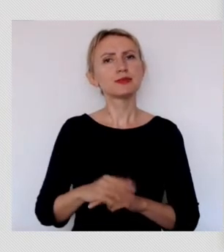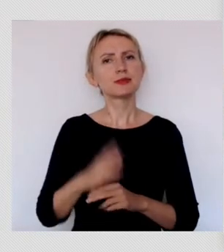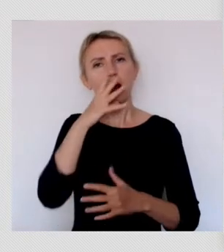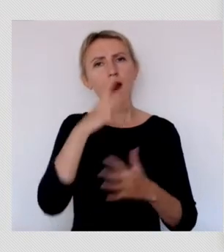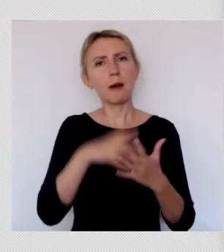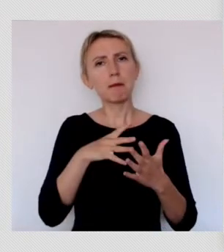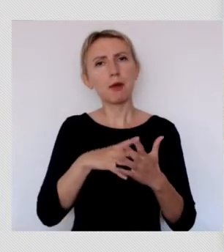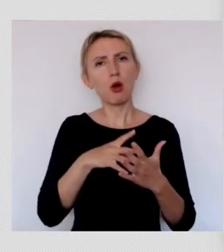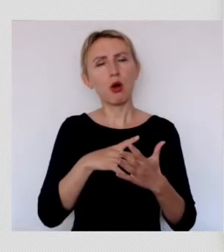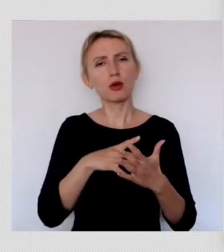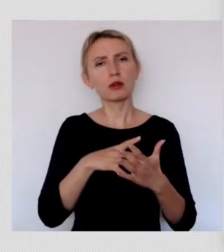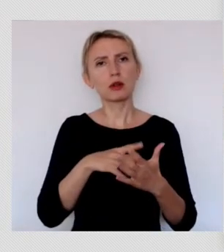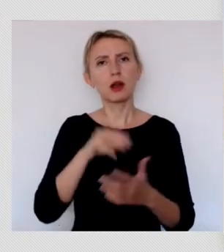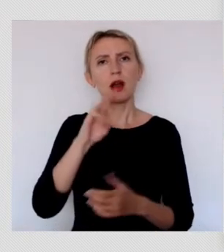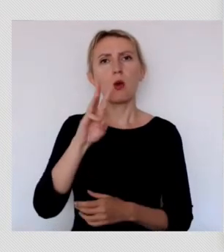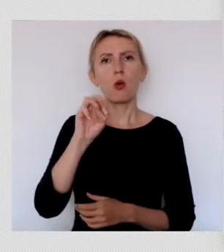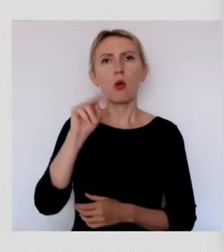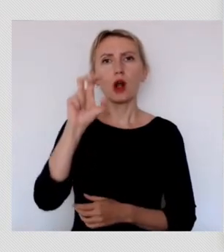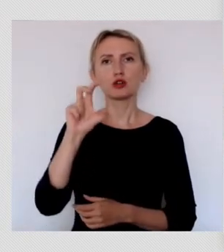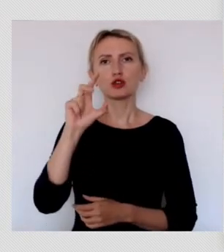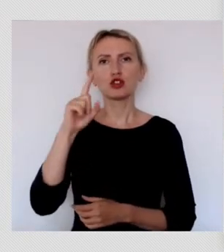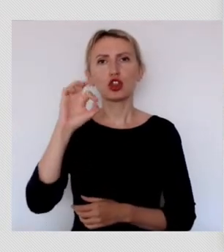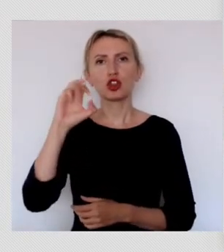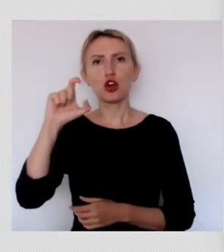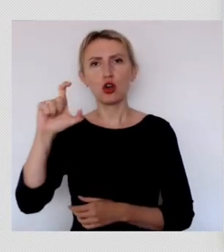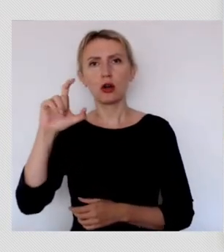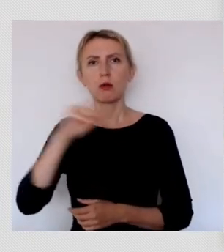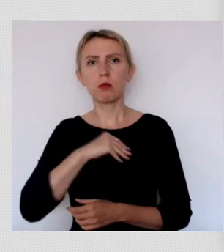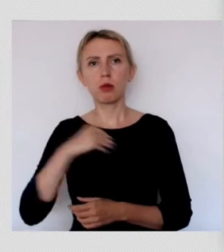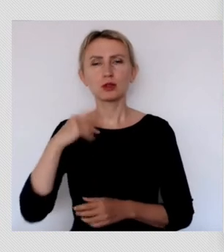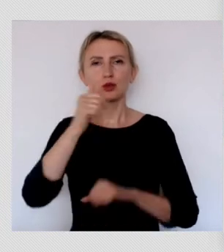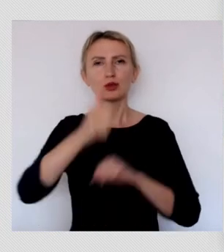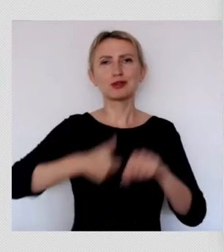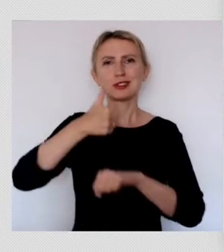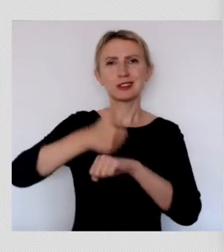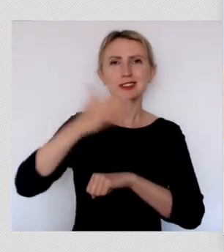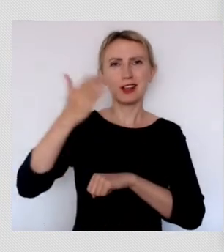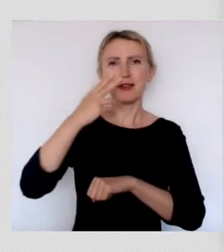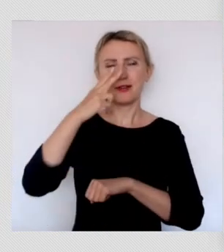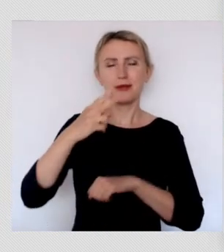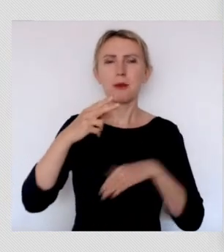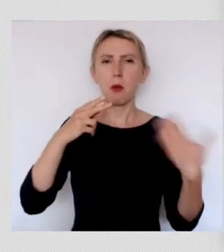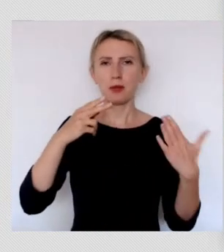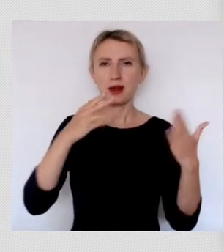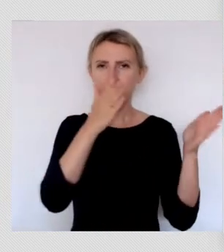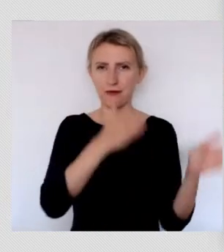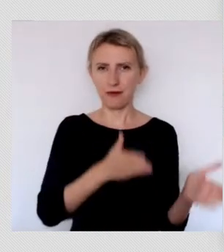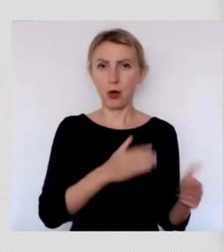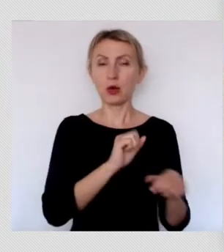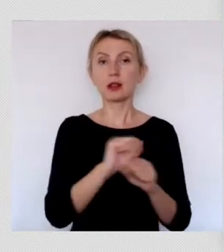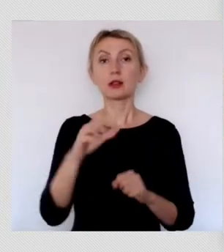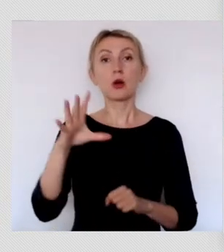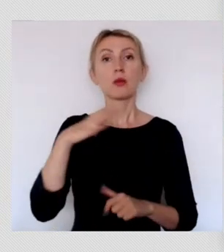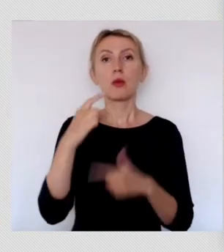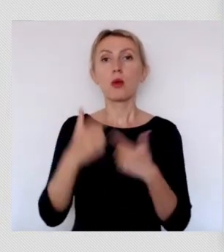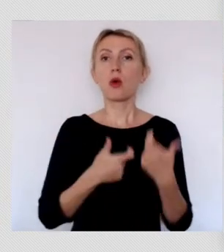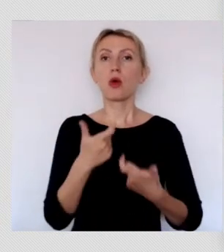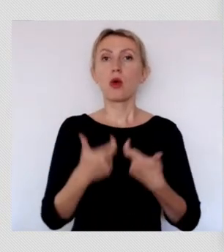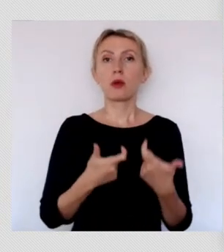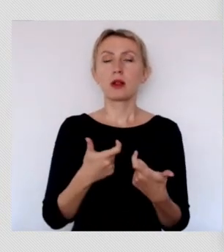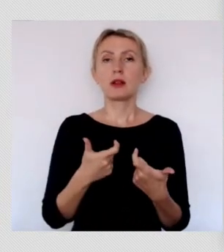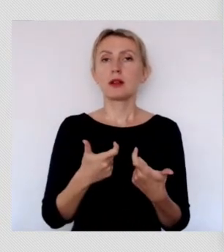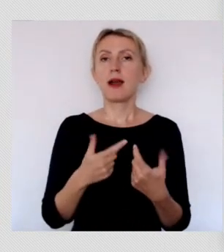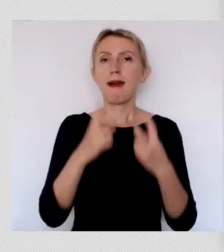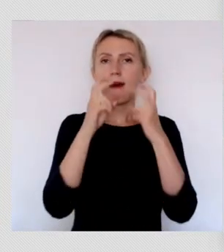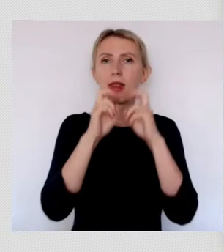raportu Watchdog Polska, którego szefa mam tutaj po prawej ręce. To oni prowadzili